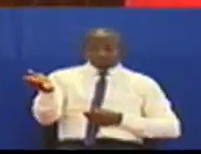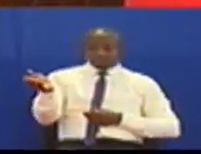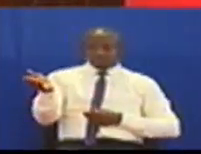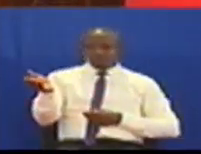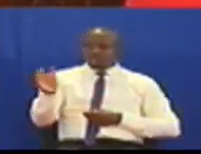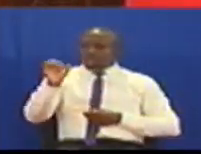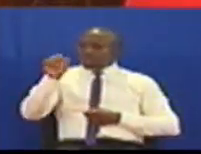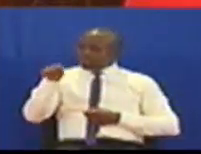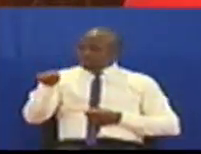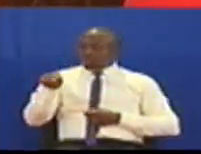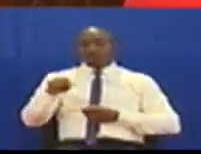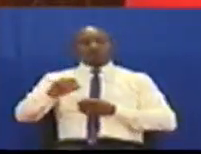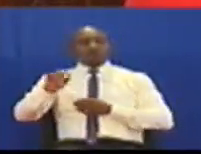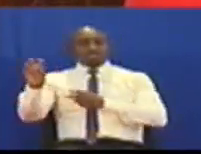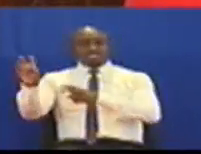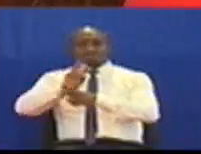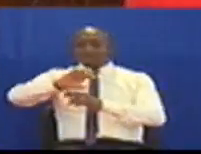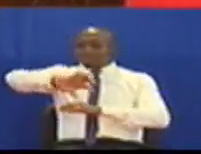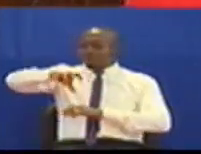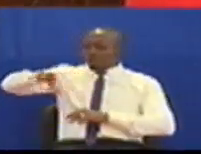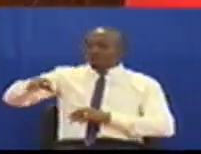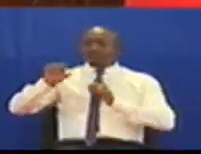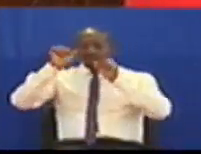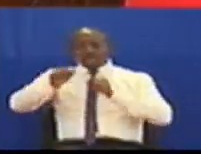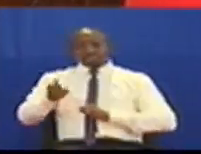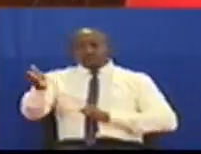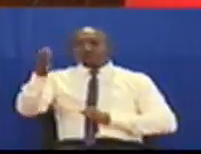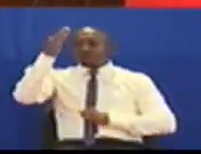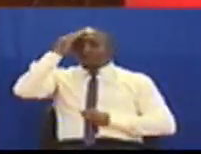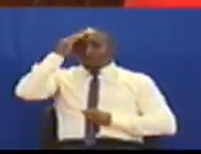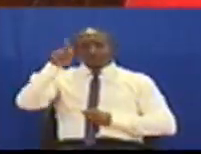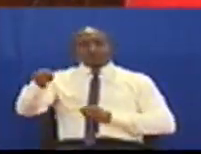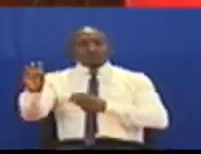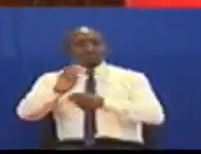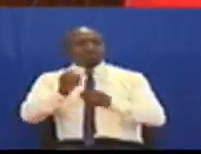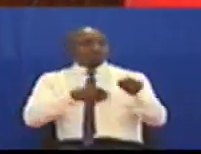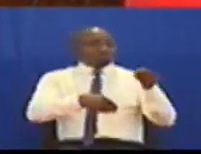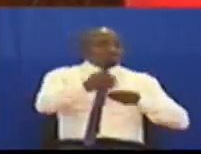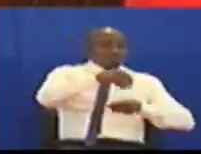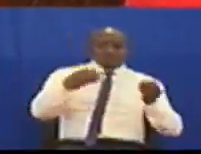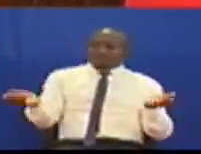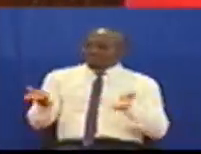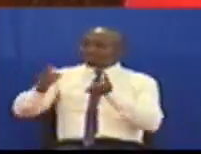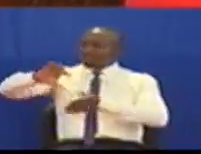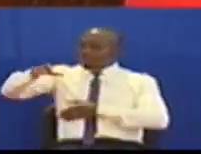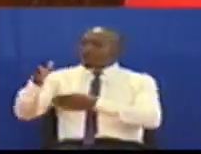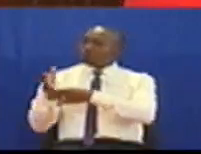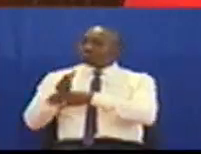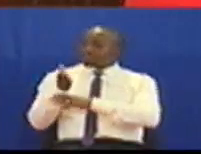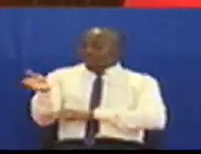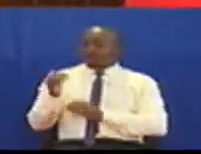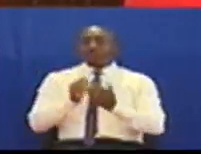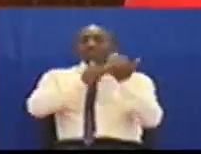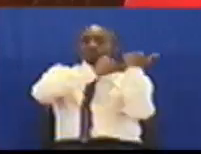ndio wasimamizi wa mikoa, lakini wajue wao ndio wasimamizi wa uchumi na maendeleo wa mkoa husika.